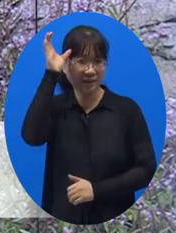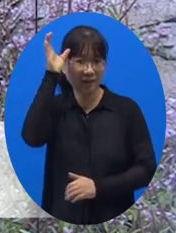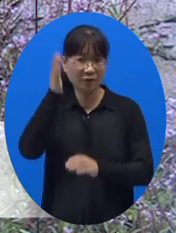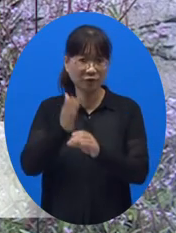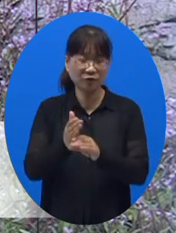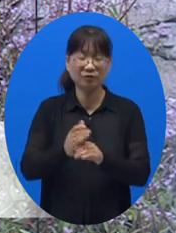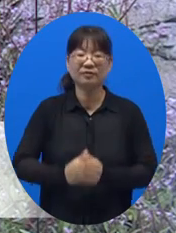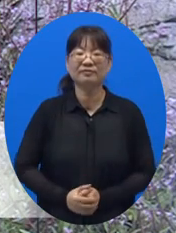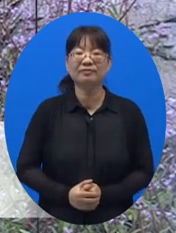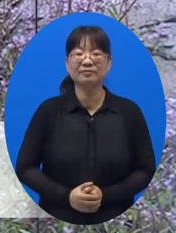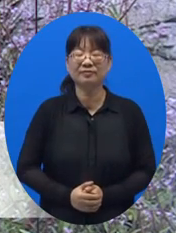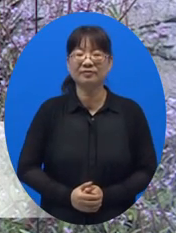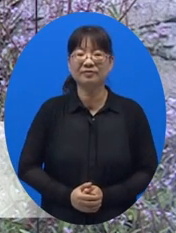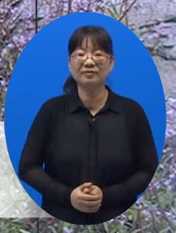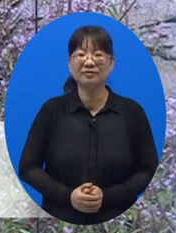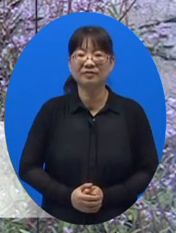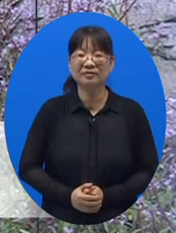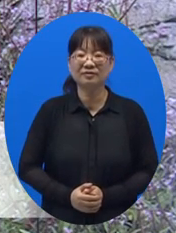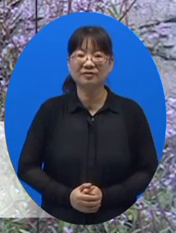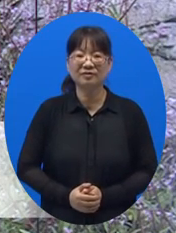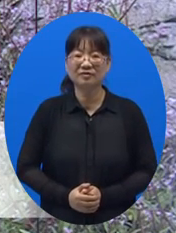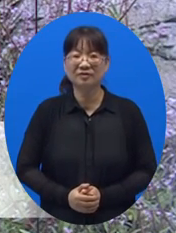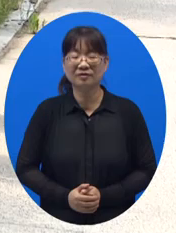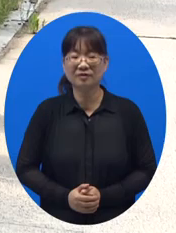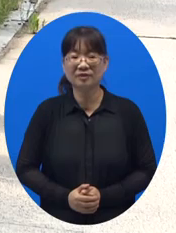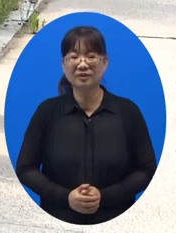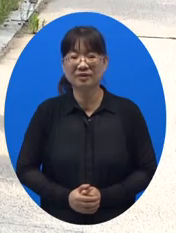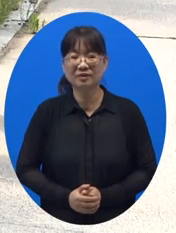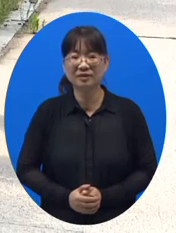기대를 모으고 있는데요. 현장 취재했습니다.